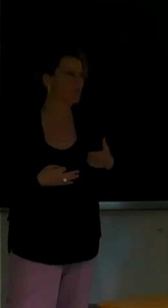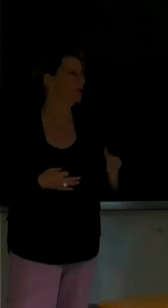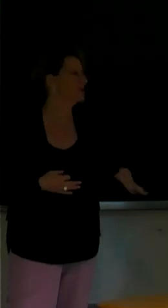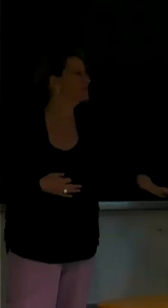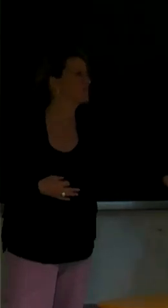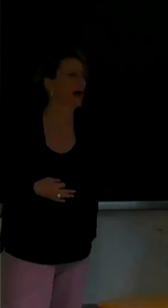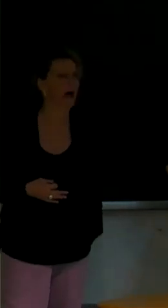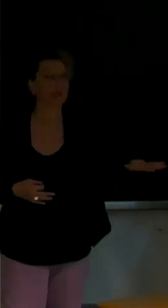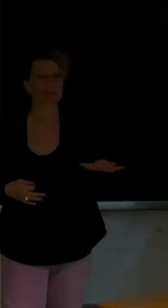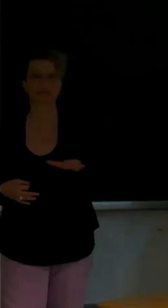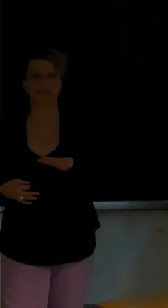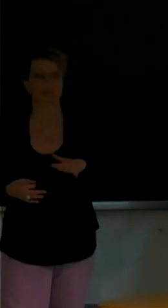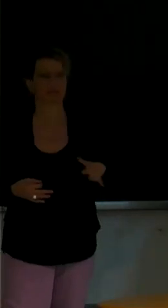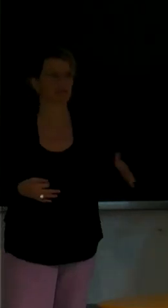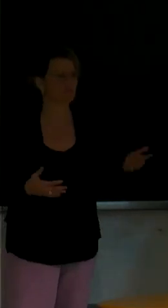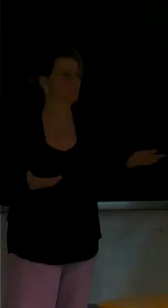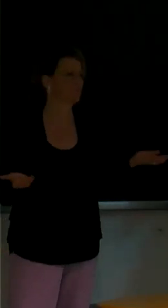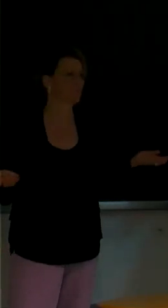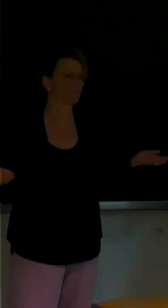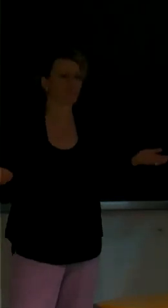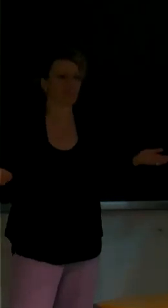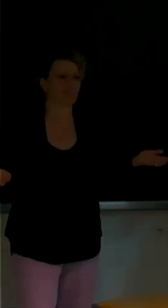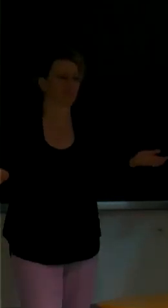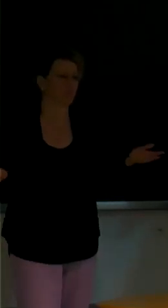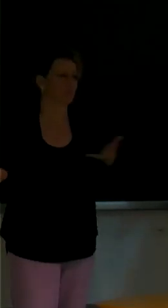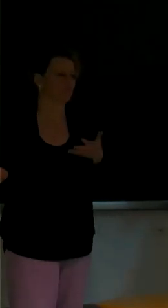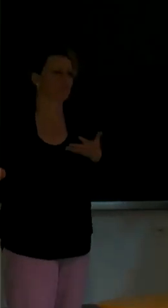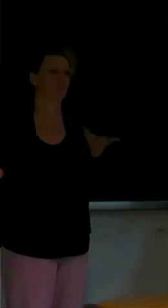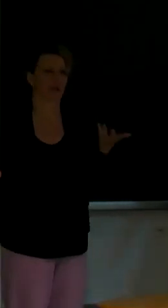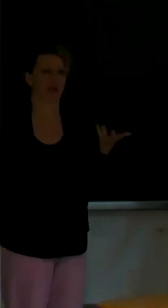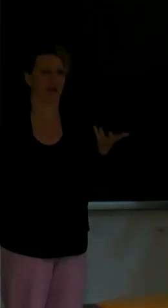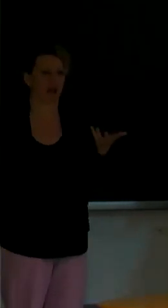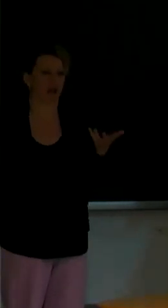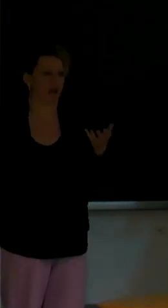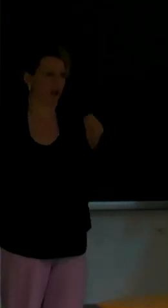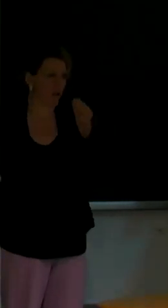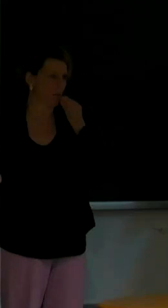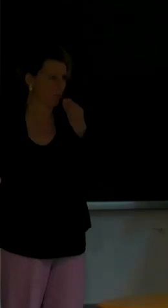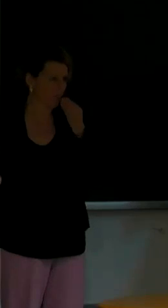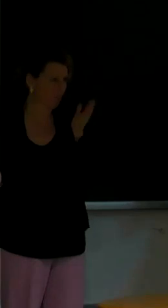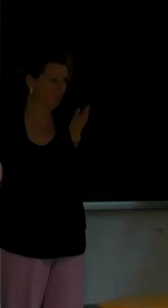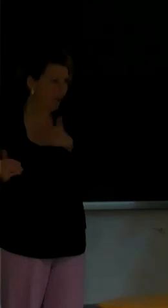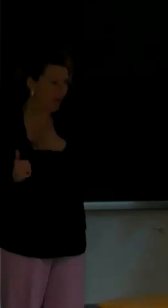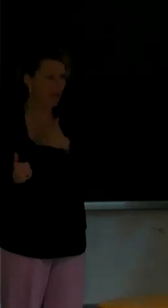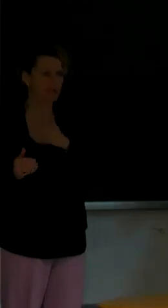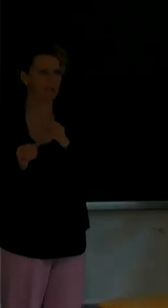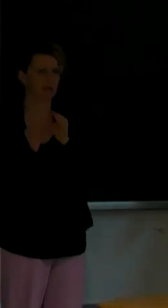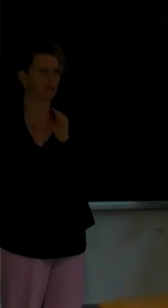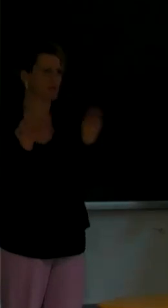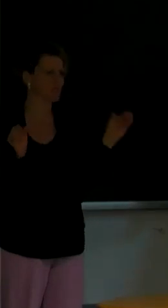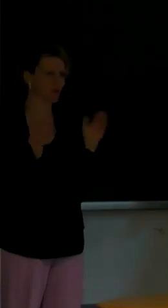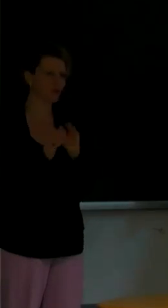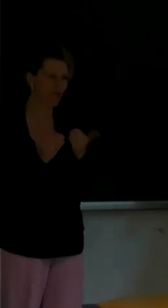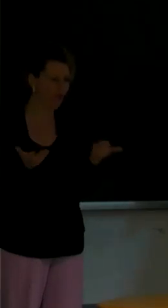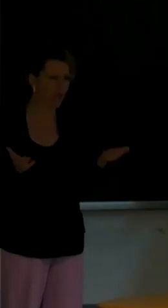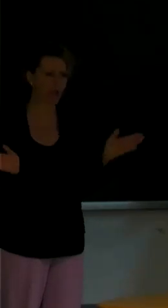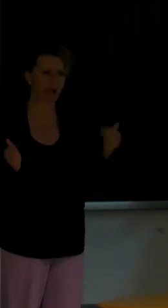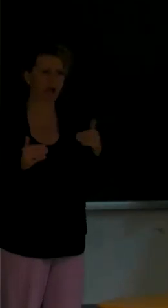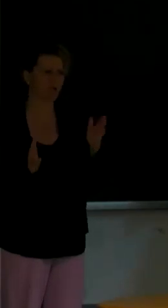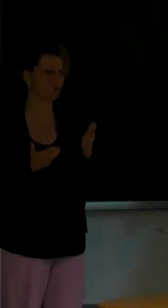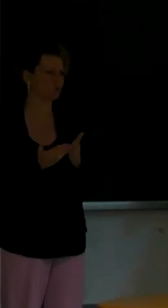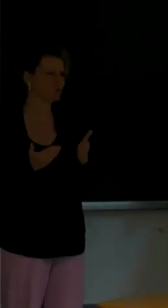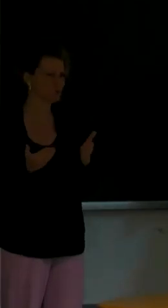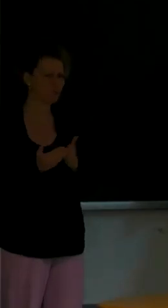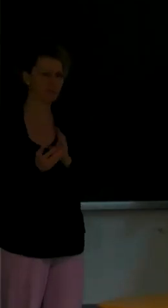prescindere dai professori, ci sono per esempio la mensa e le biblioteche, tantissime aule studio